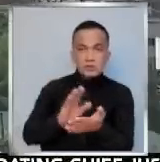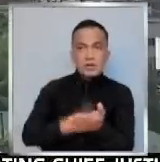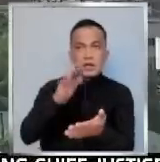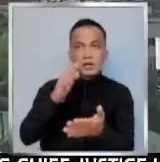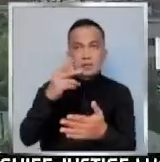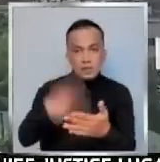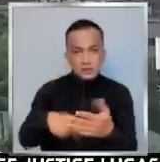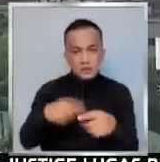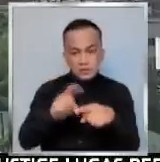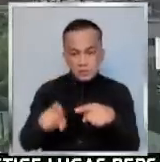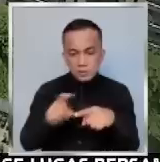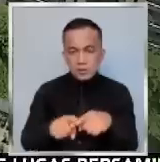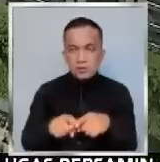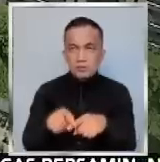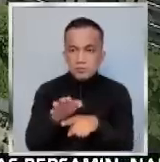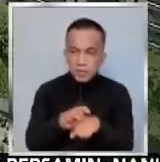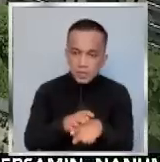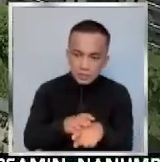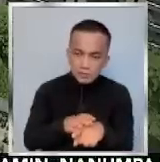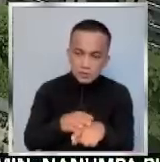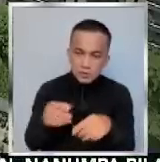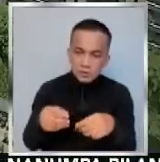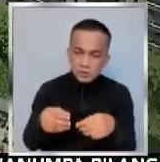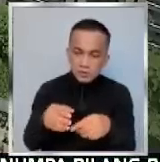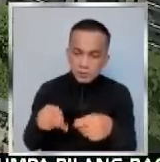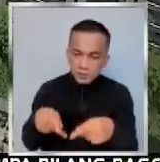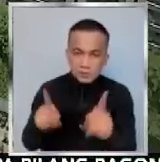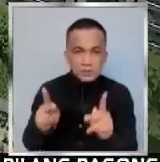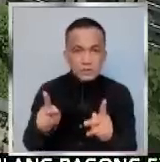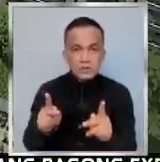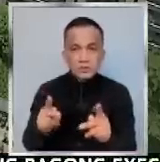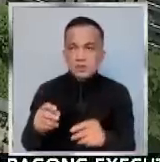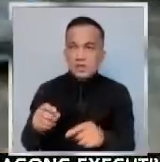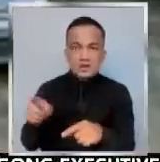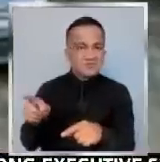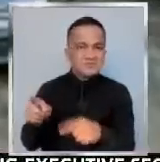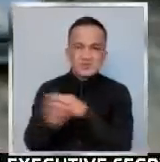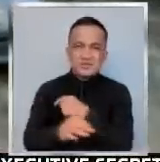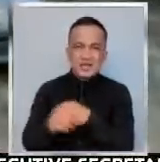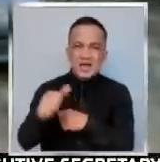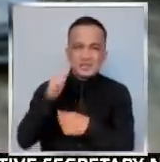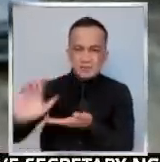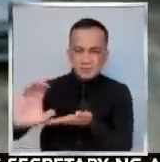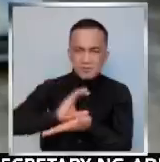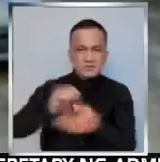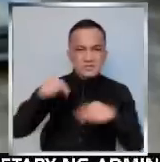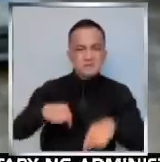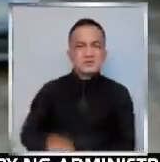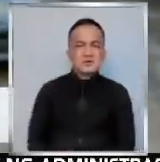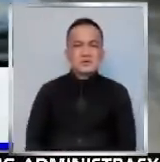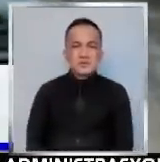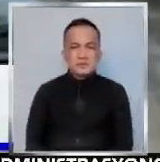kuryente. Mabagal pa tayo magbigay ng permisya, ayaw mamuhunan dito ang mga foreigners. Ayon pa kay Salceda, lahat naman